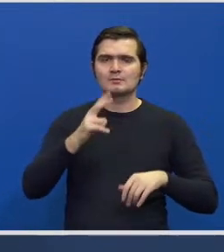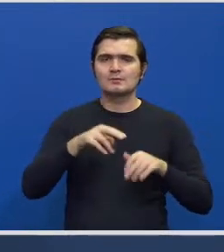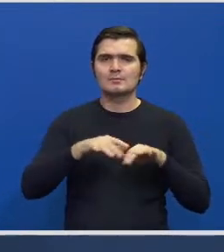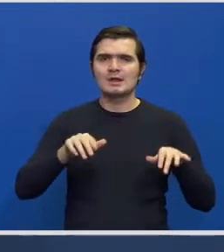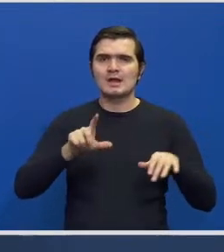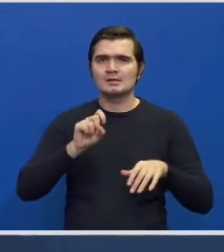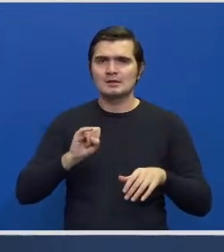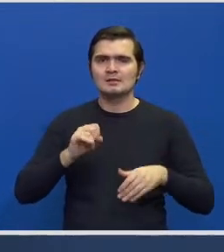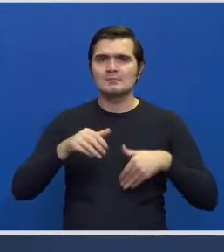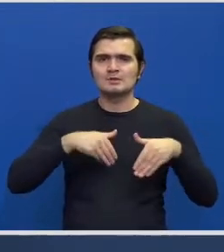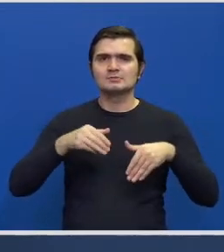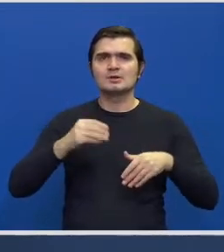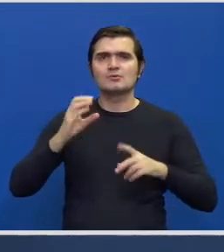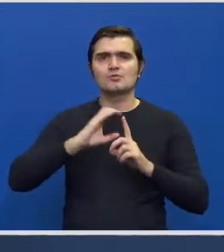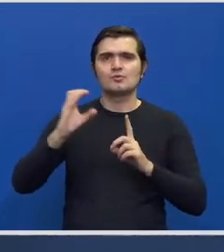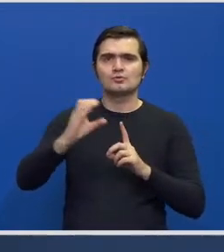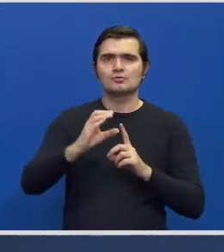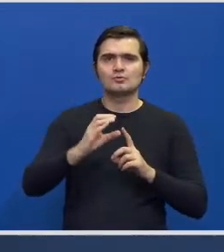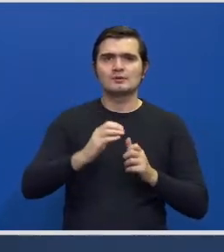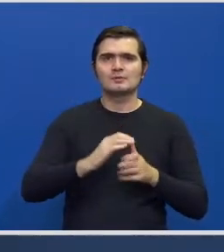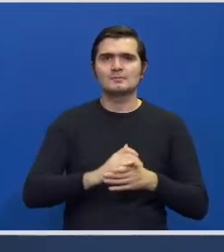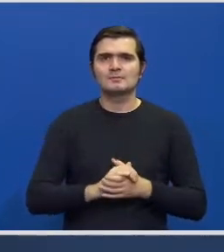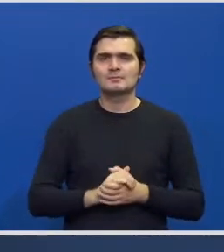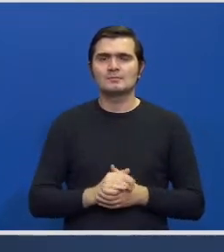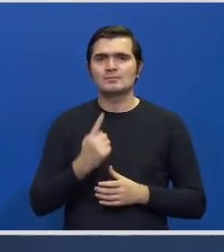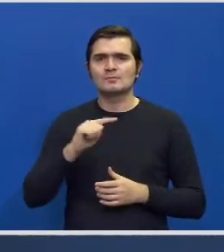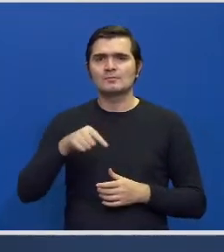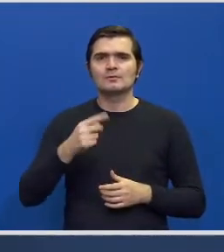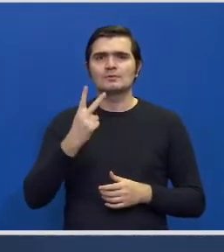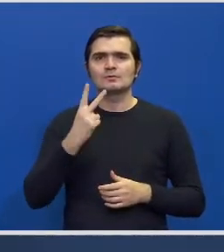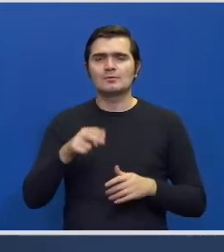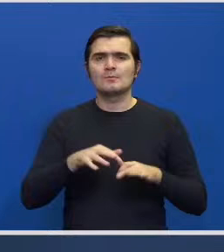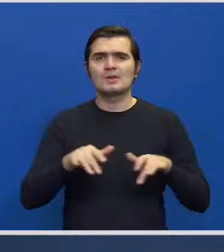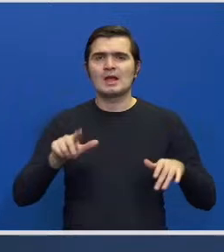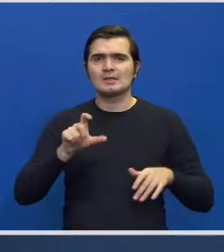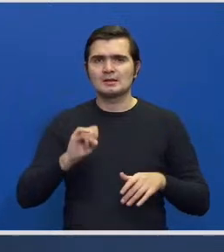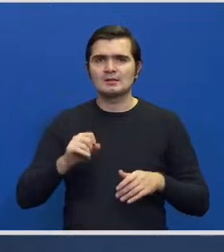Cercetării, 3,2 miliarde de lei, Ministerul Culturii,